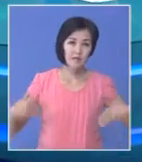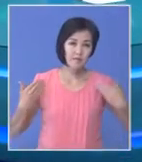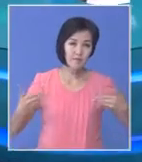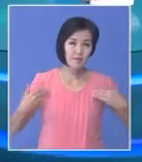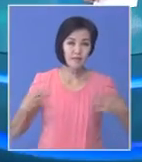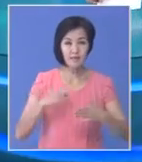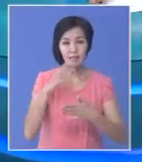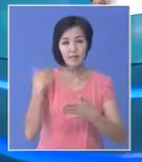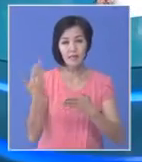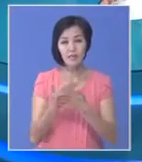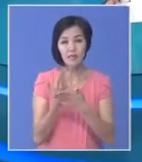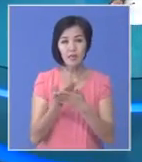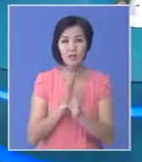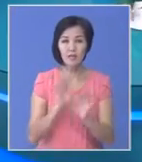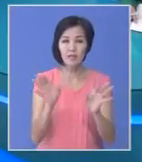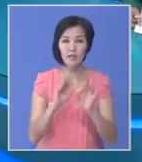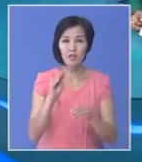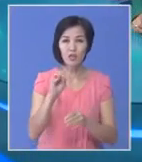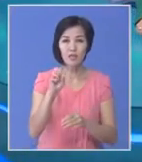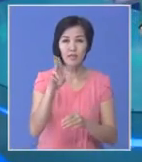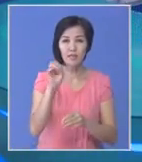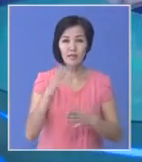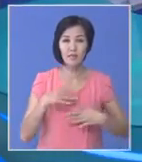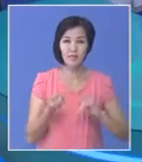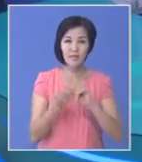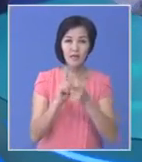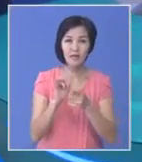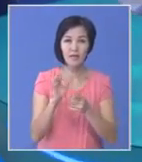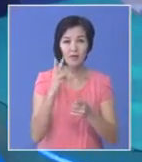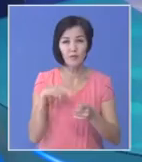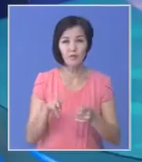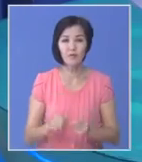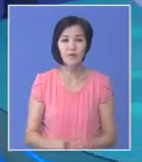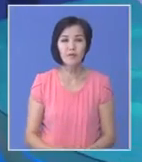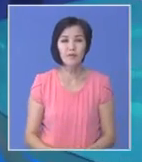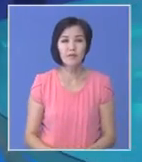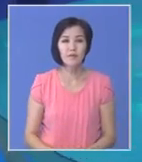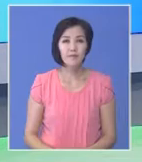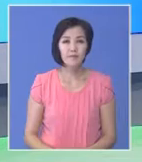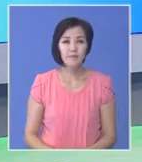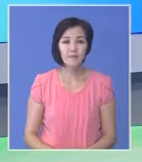Армысыздар, ардақты ағайын, эфирде жаңалықтар, студияда Жадыра Серікқызы және сурдо аудармашы Айгүл Жұмашқызы.